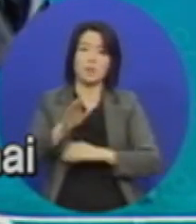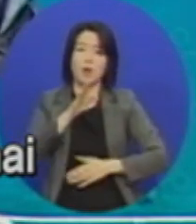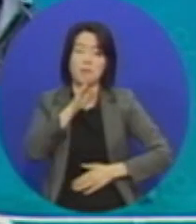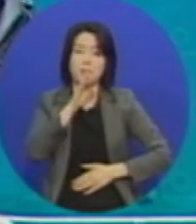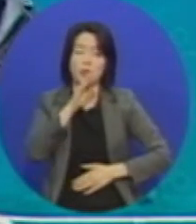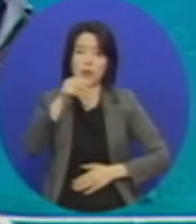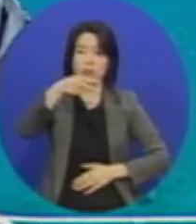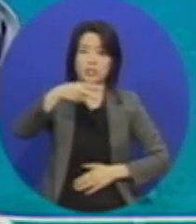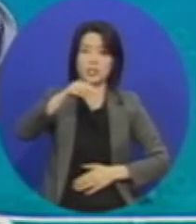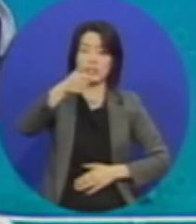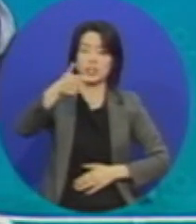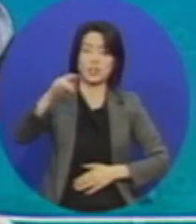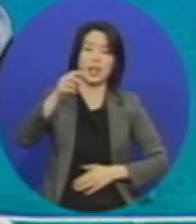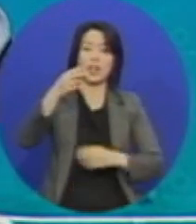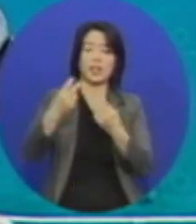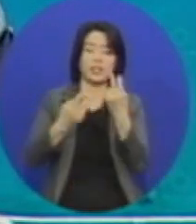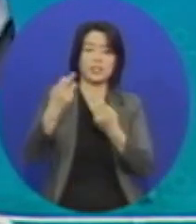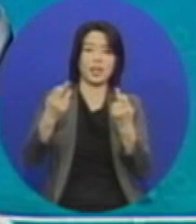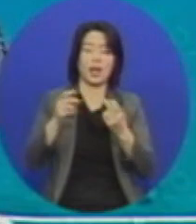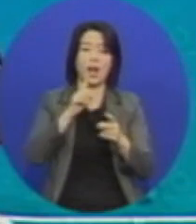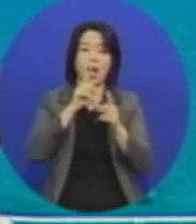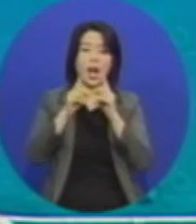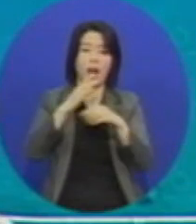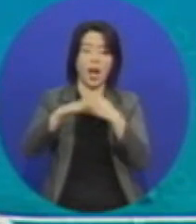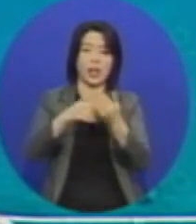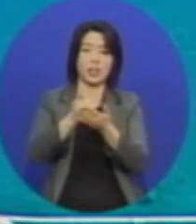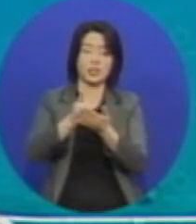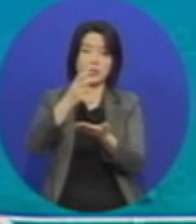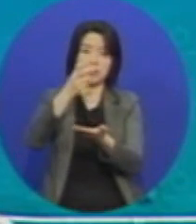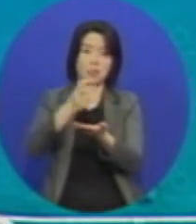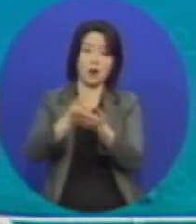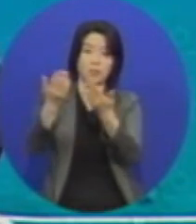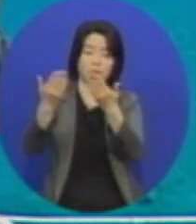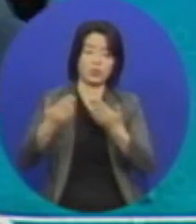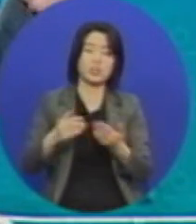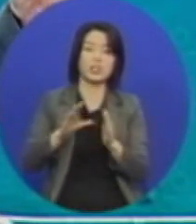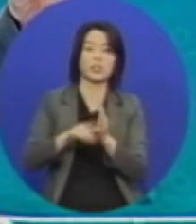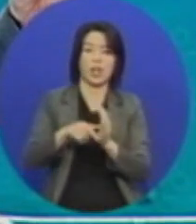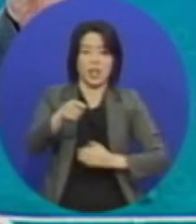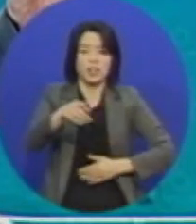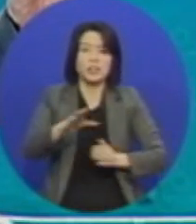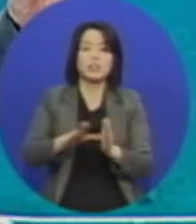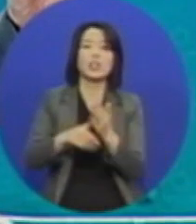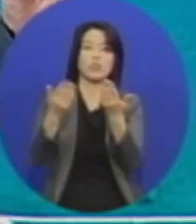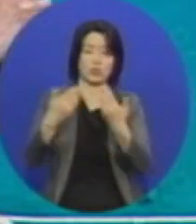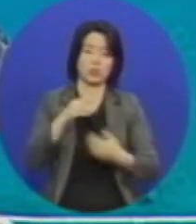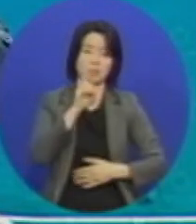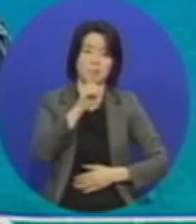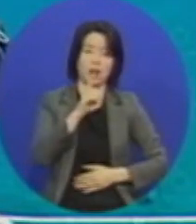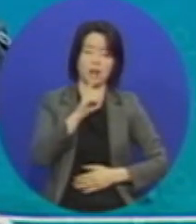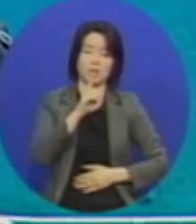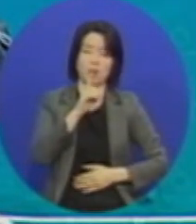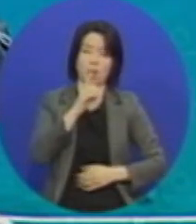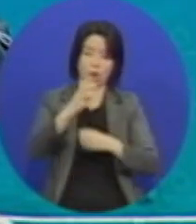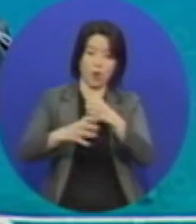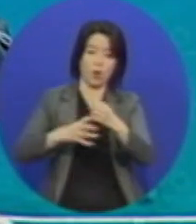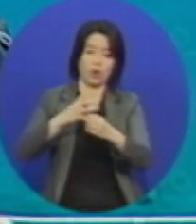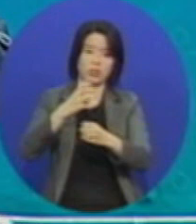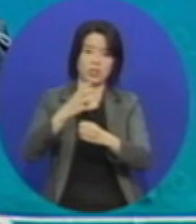신의 산에서 하나님이 율법을 주실 때 그 때 주신 말씀이에요 사십